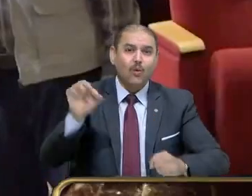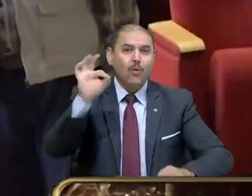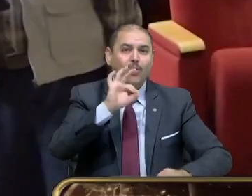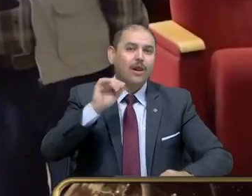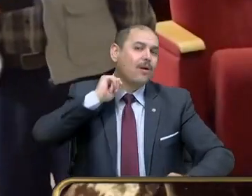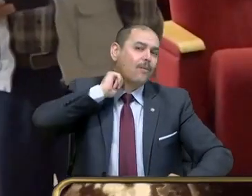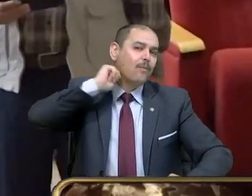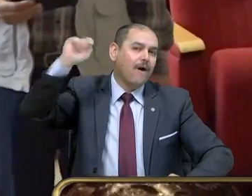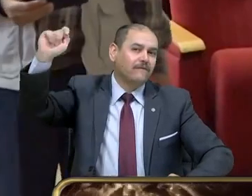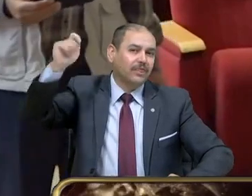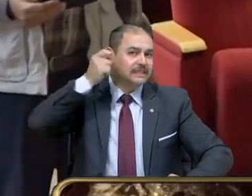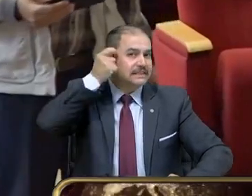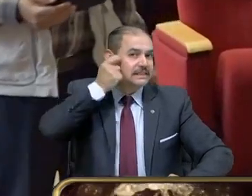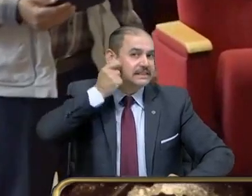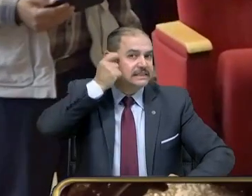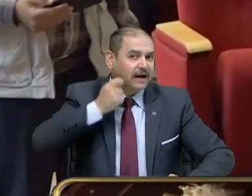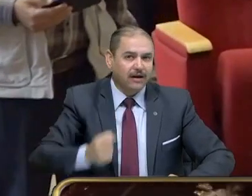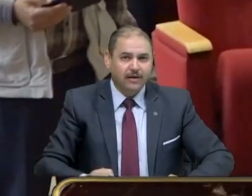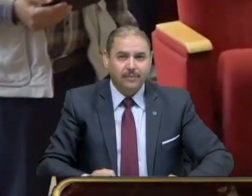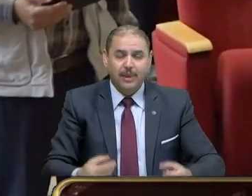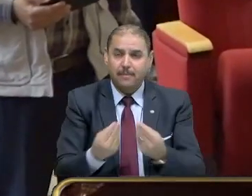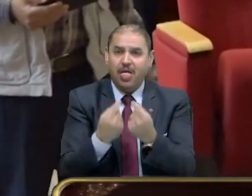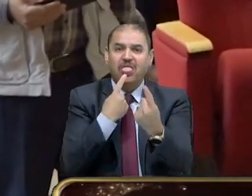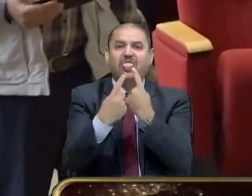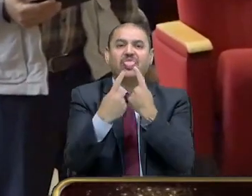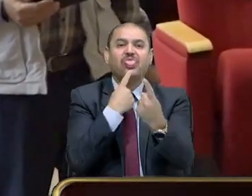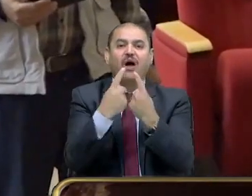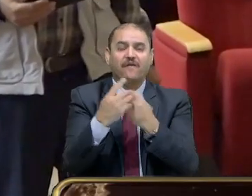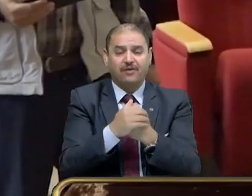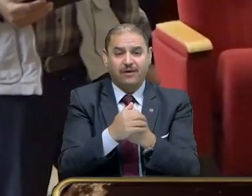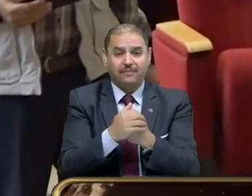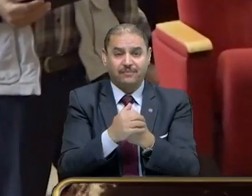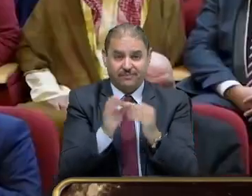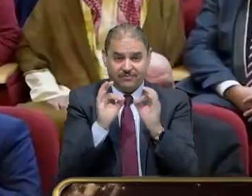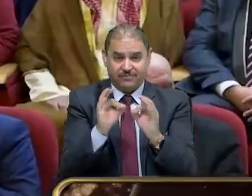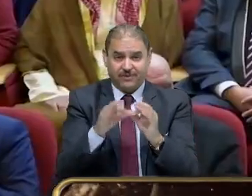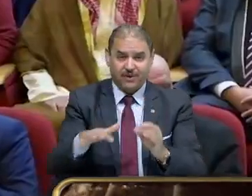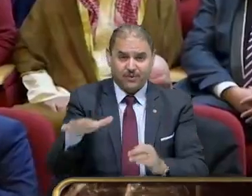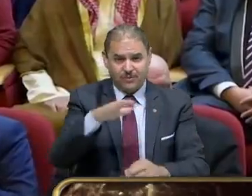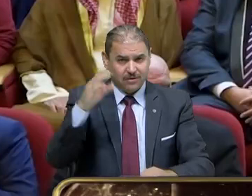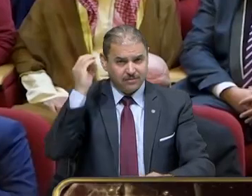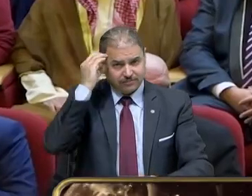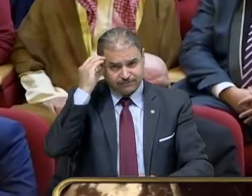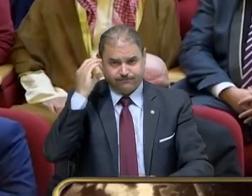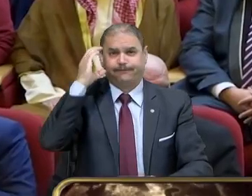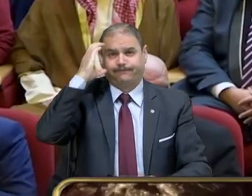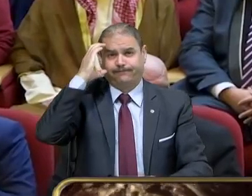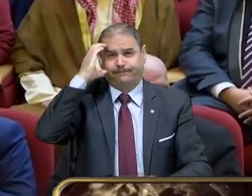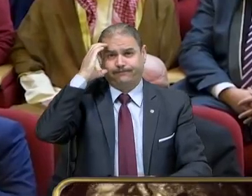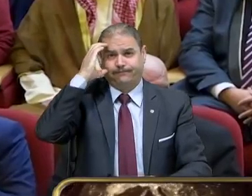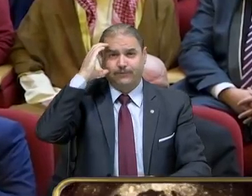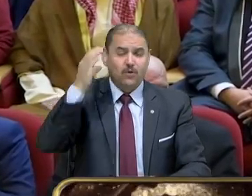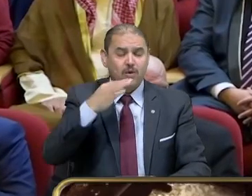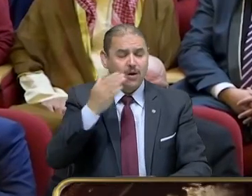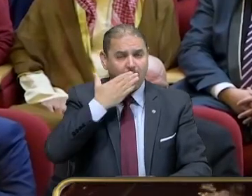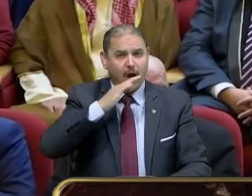الزرقاء بالتعاون مع مديرية الثقافة، حيث أكد أن أبناء شعبنا في حالة من الوعي والثبات لتفويت الفرصة